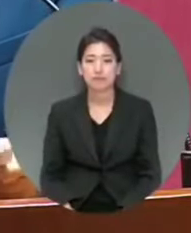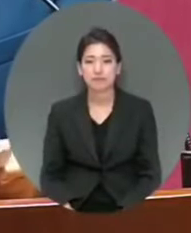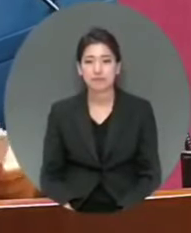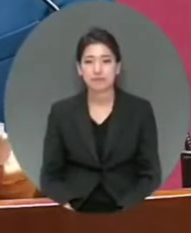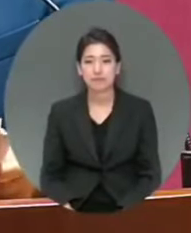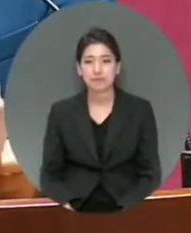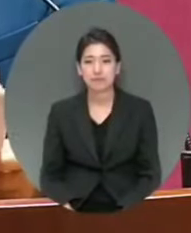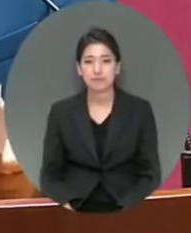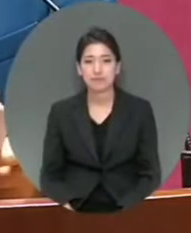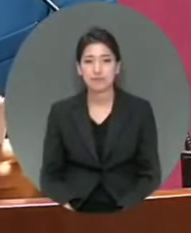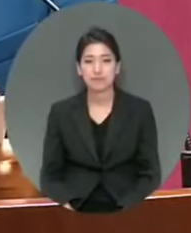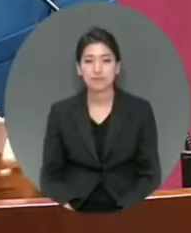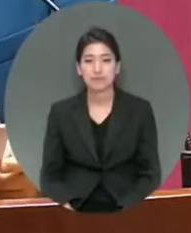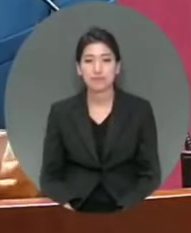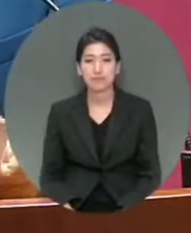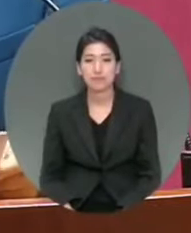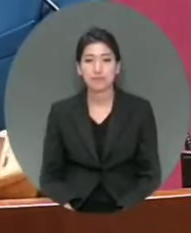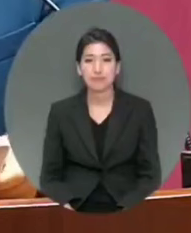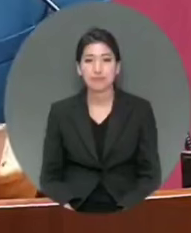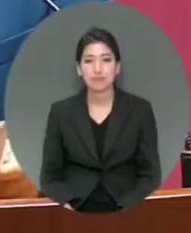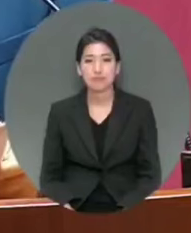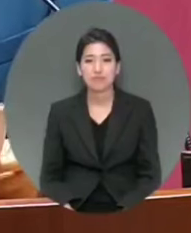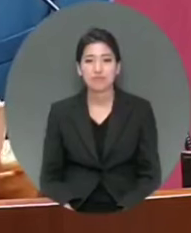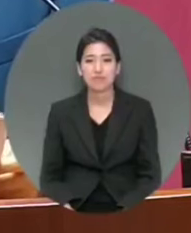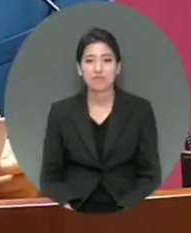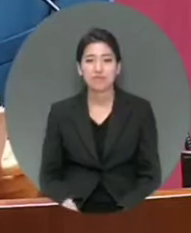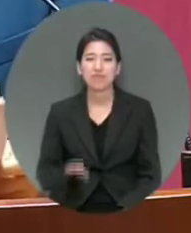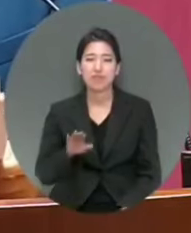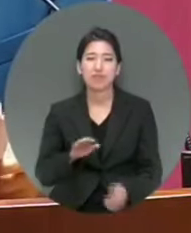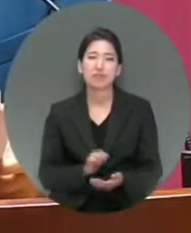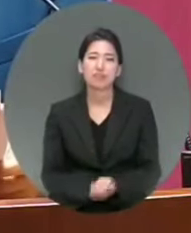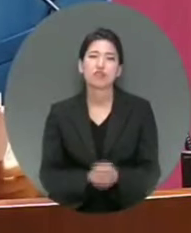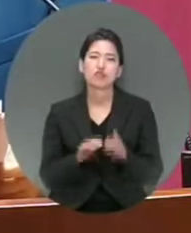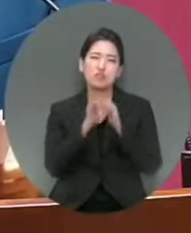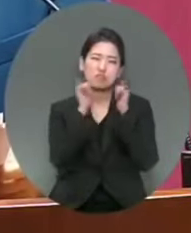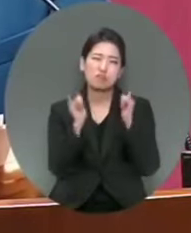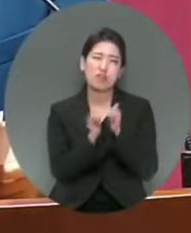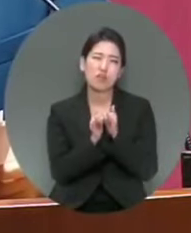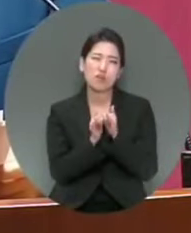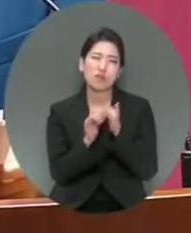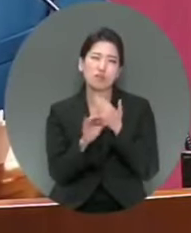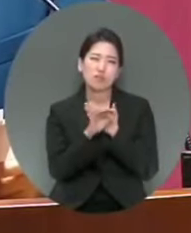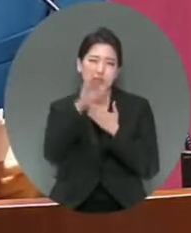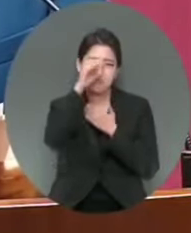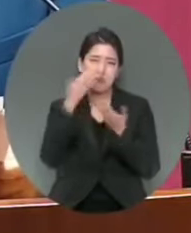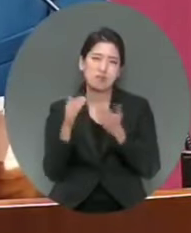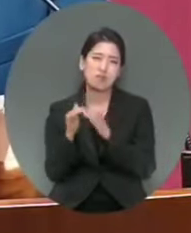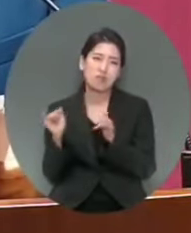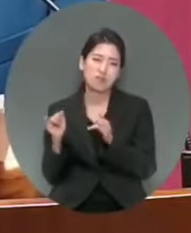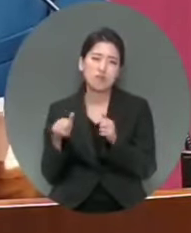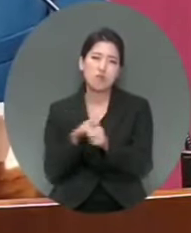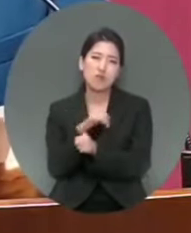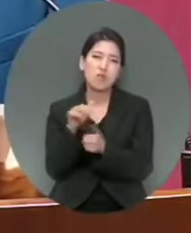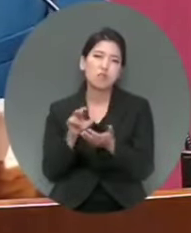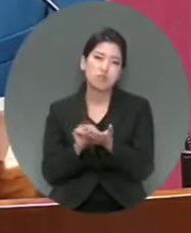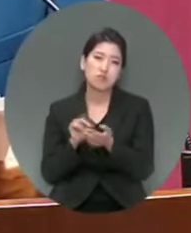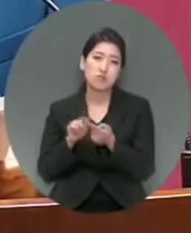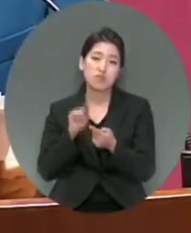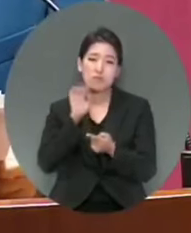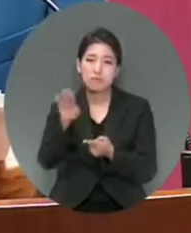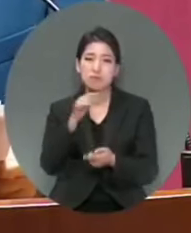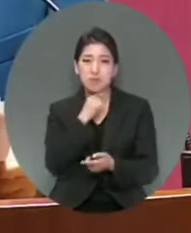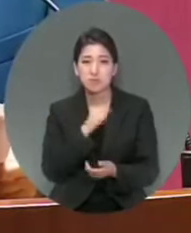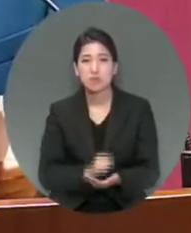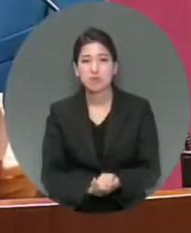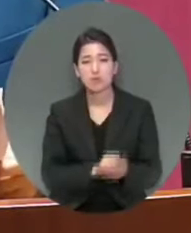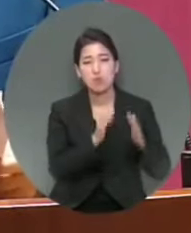아, 그 우리 사회 비정규직 문제 다시 한번 말씀 또 드려보겠습니다. 특히 처우 개선 문제, 노동시장 이중구조